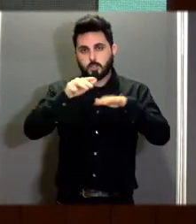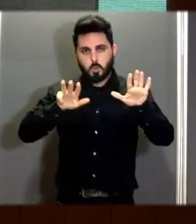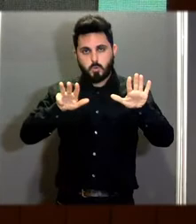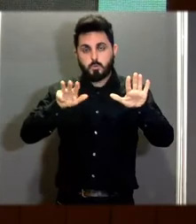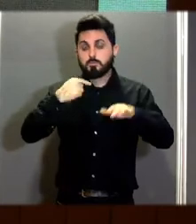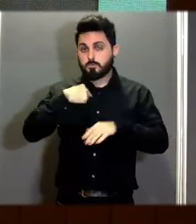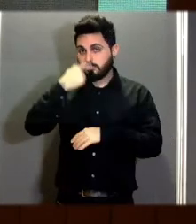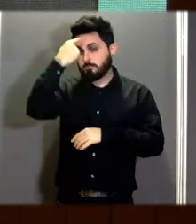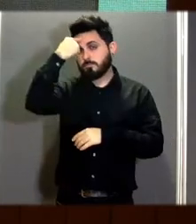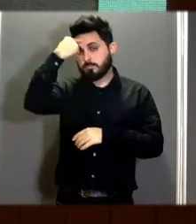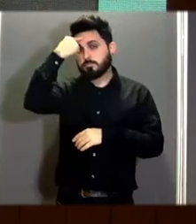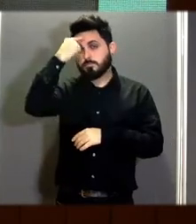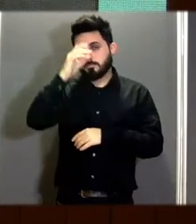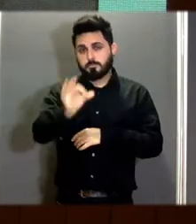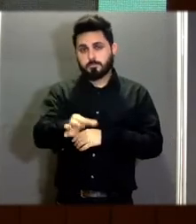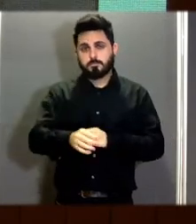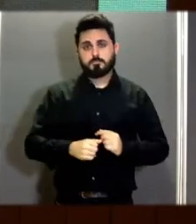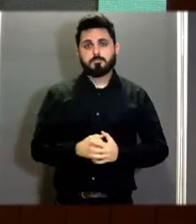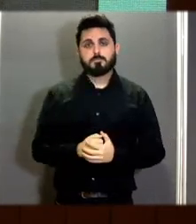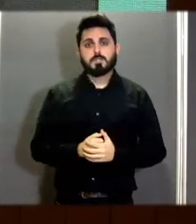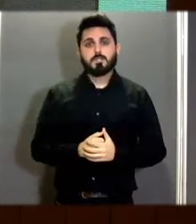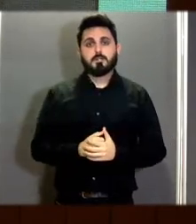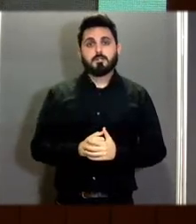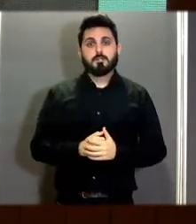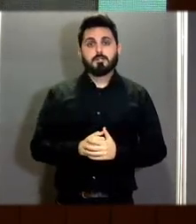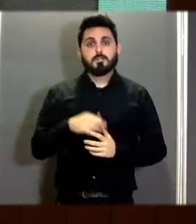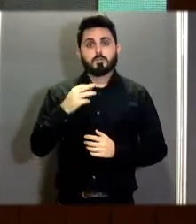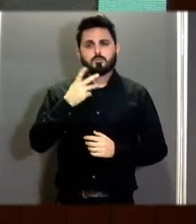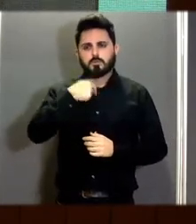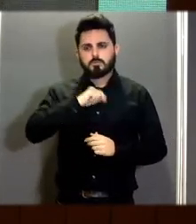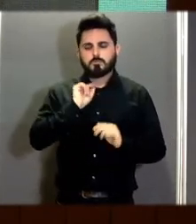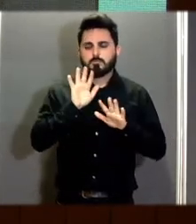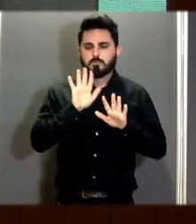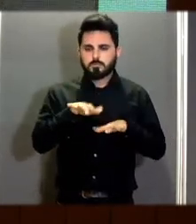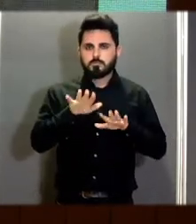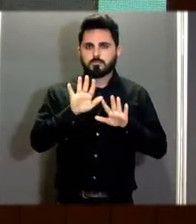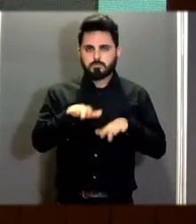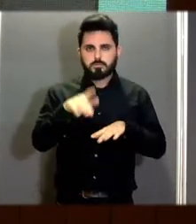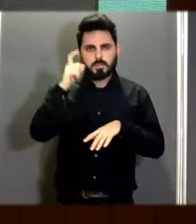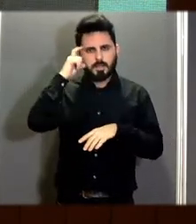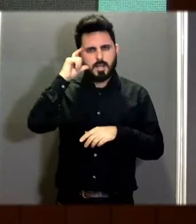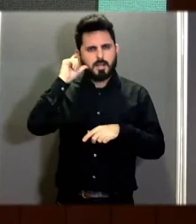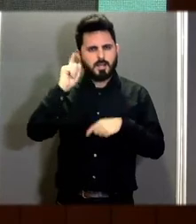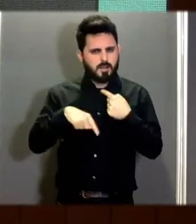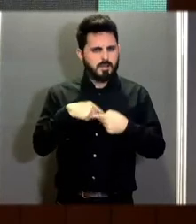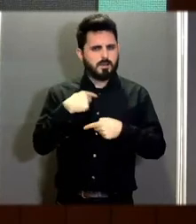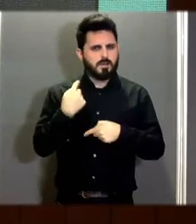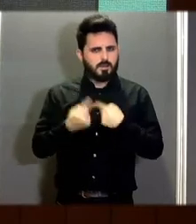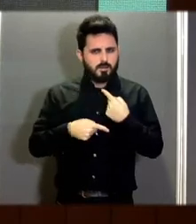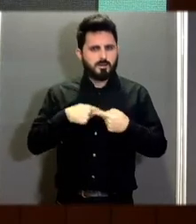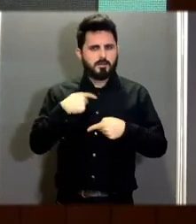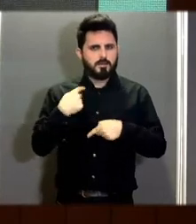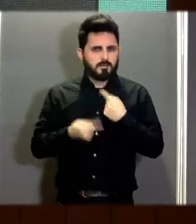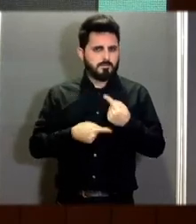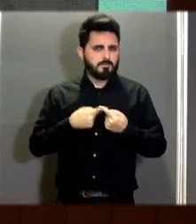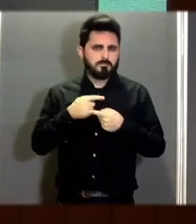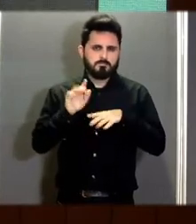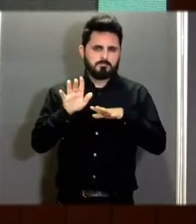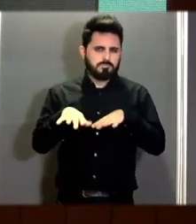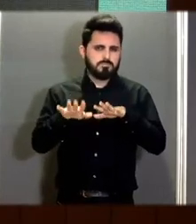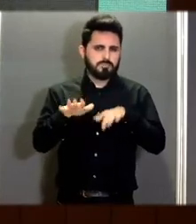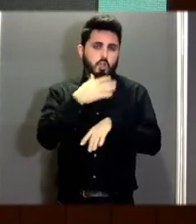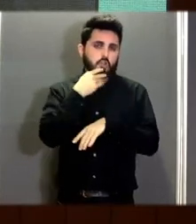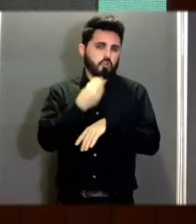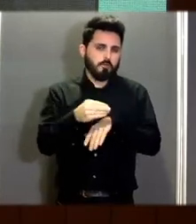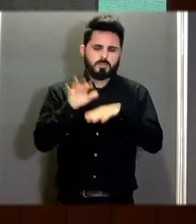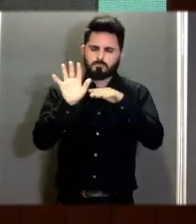dies de sortir dia sí, dia també, centenars de milers de, bueno, o milers de joves